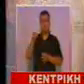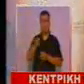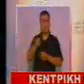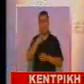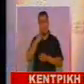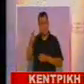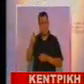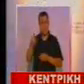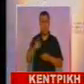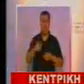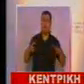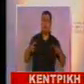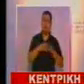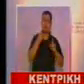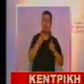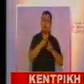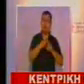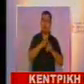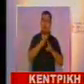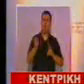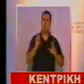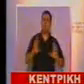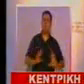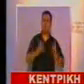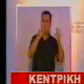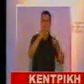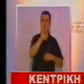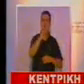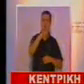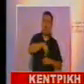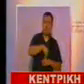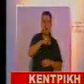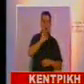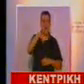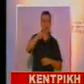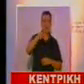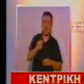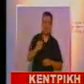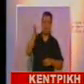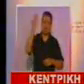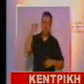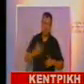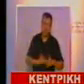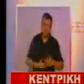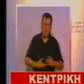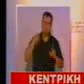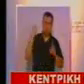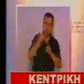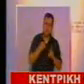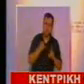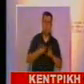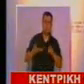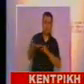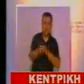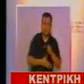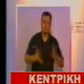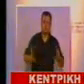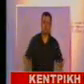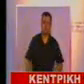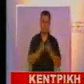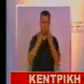παραλληλήσει το κίνημα της Εθνικής Αντίστασης, το ΕΑΜ και τον ΕΛΑΣ που πάλεψαν την πείνα, που έδωσαν τη μάχη της σοδειάς και απελευθέρωσαν